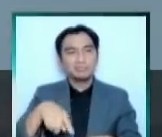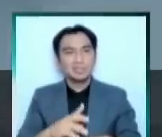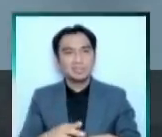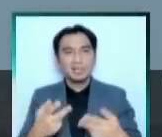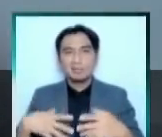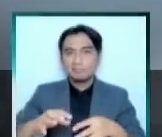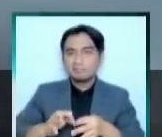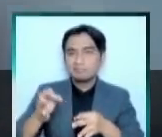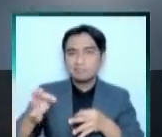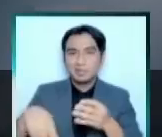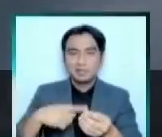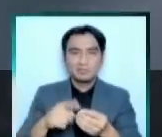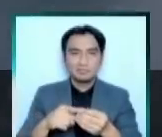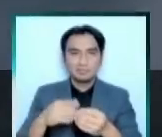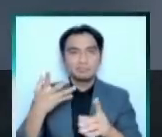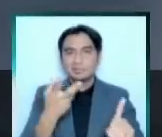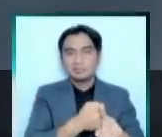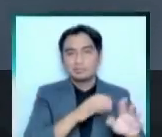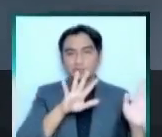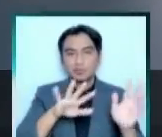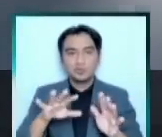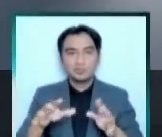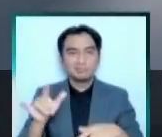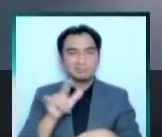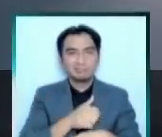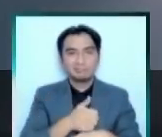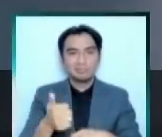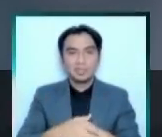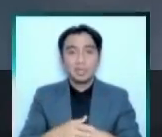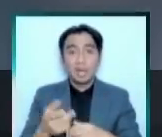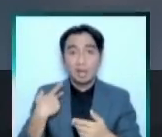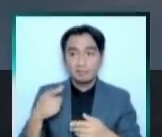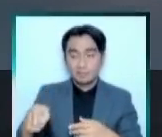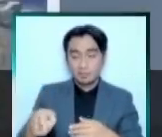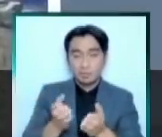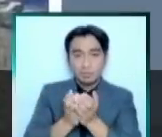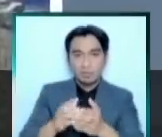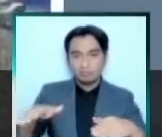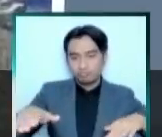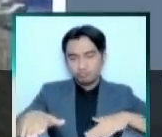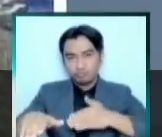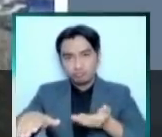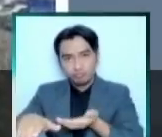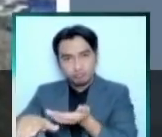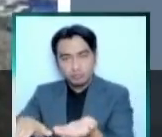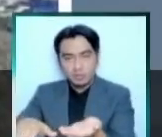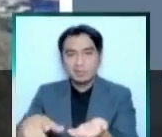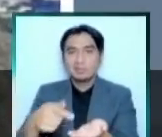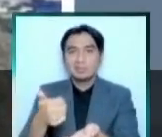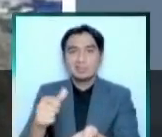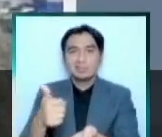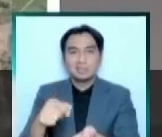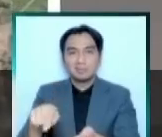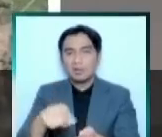Sa aerial inspection ng PNP kahapon sa Cebu, isang barko ang sumadsad sa dalampasigan. hindi rin bababa sa 10 sea vessels